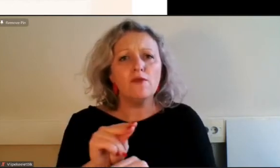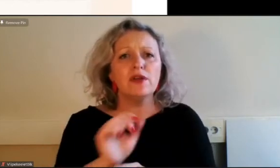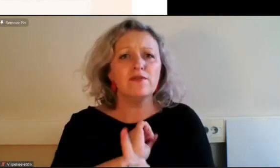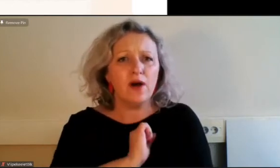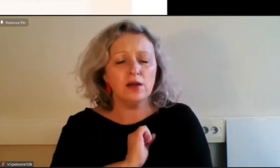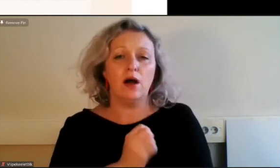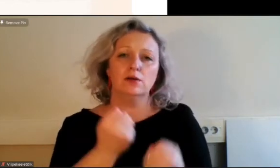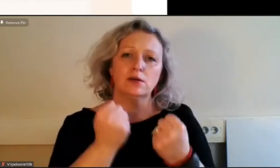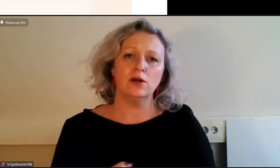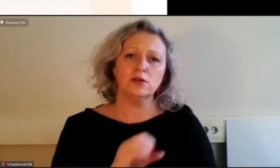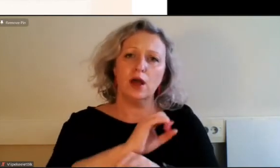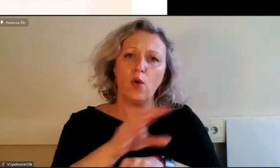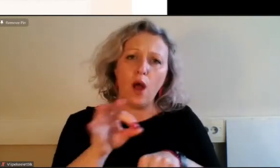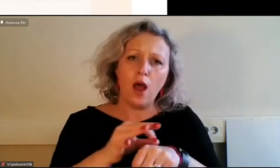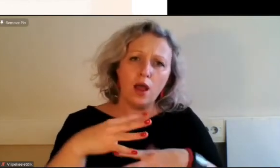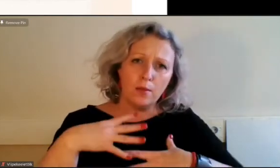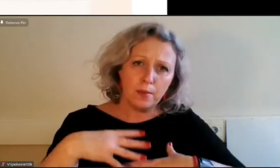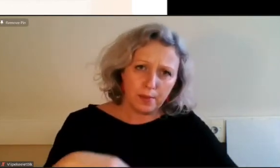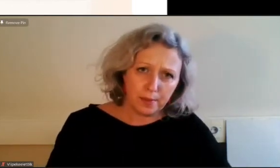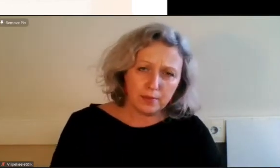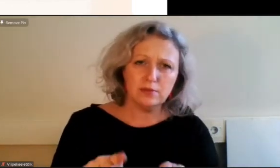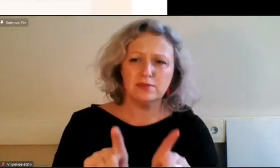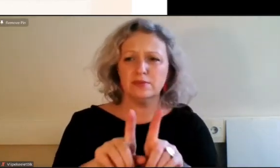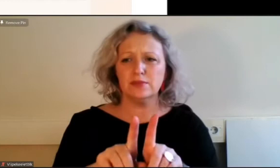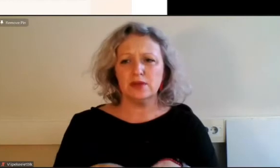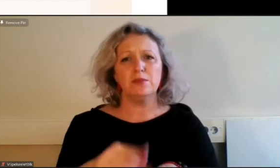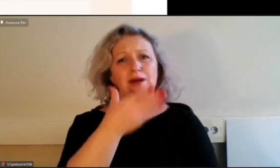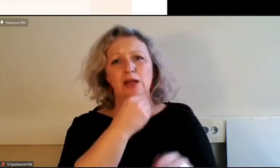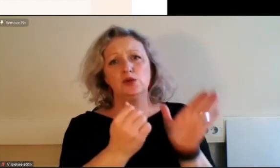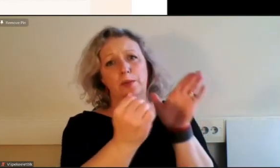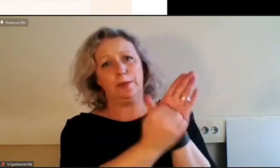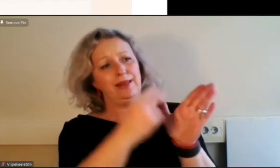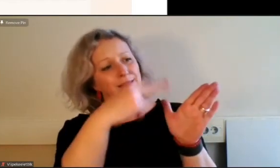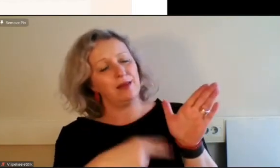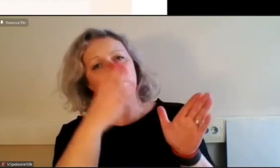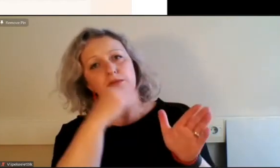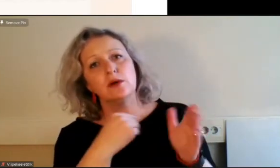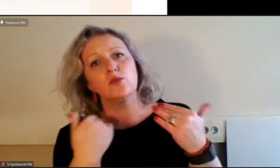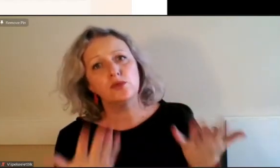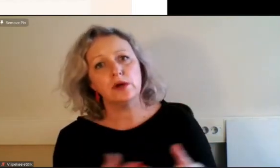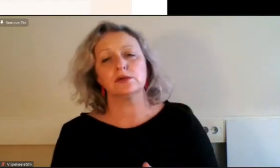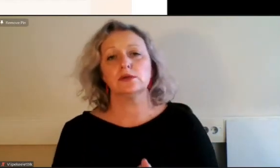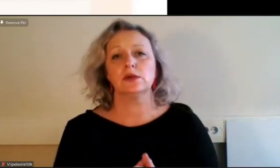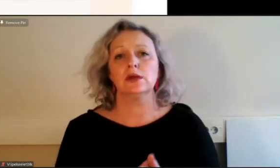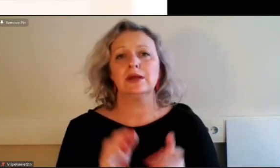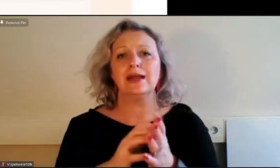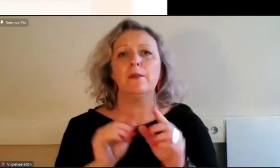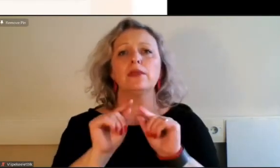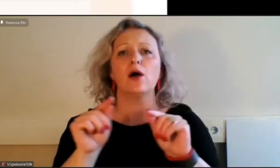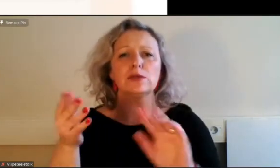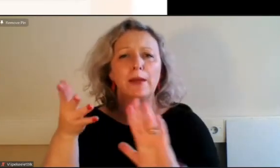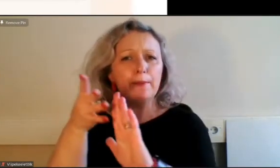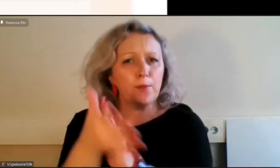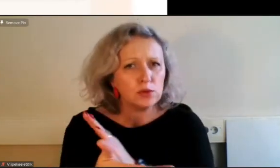olemasolu korral kaitse küll esialgu tekib väga hea, aga väheneb kiiremini. Ja siin on kõik